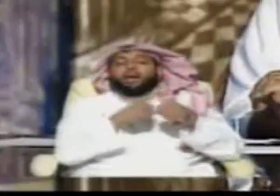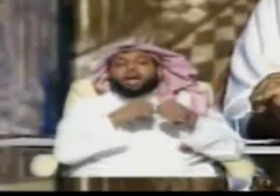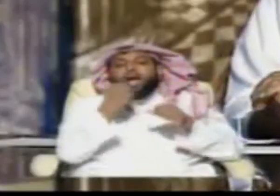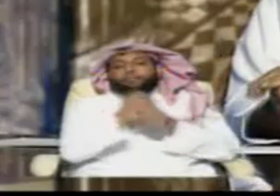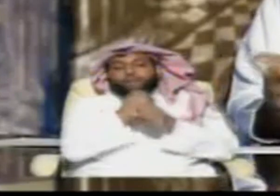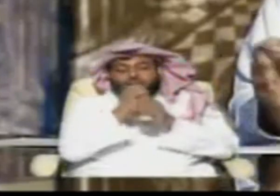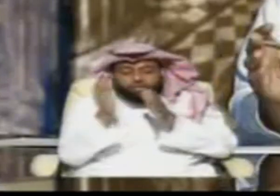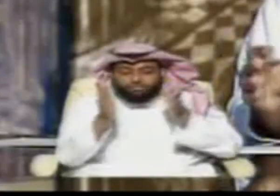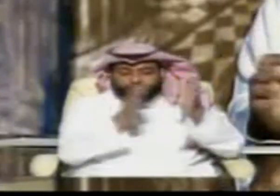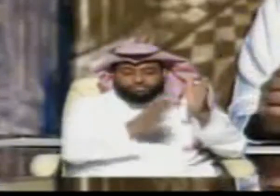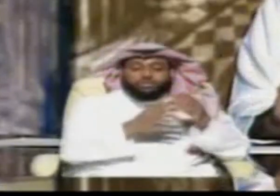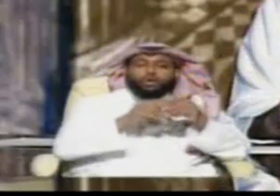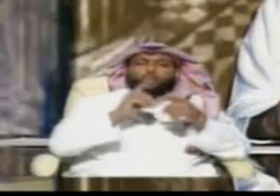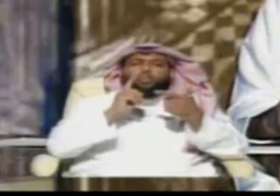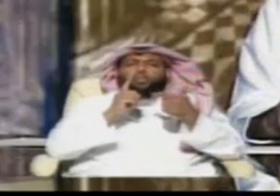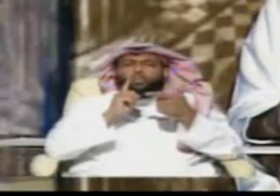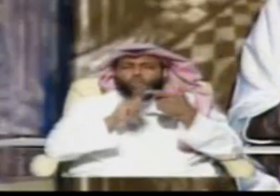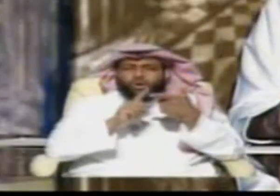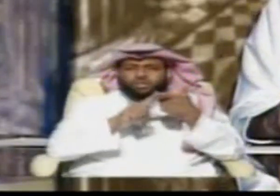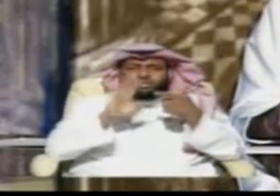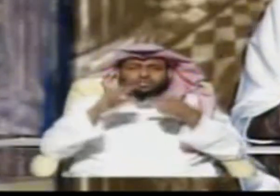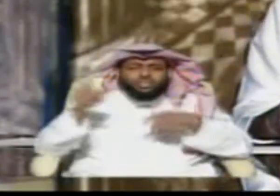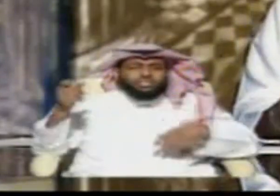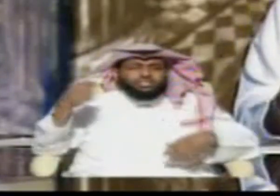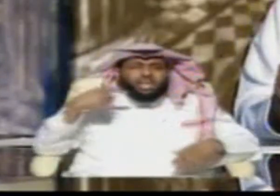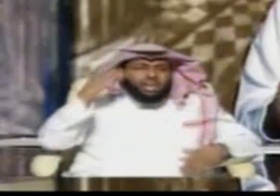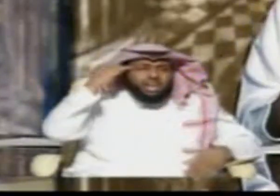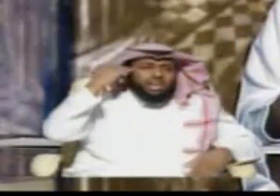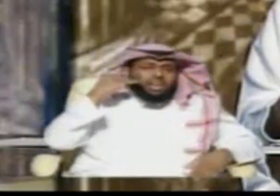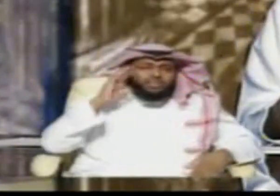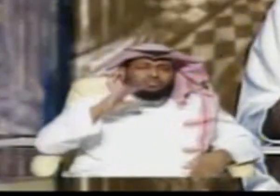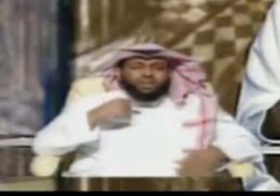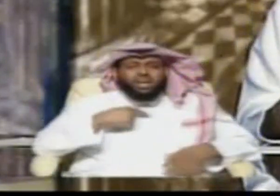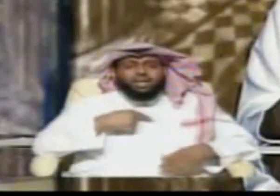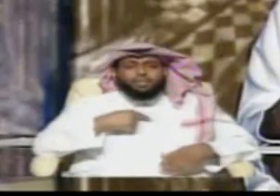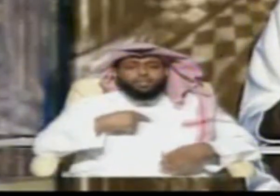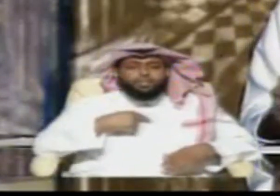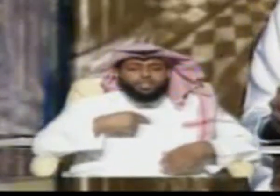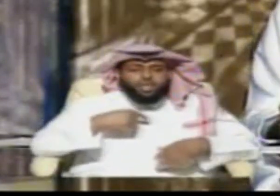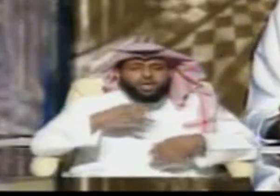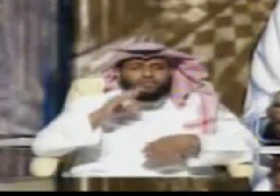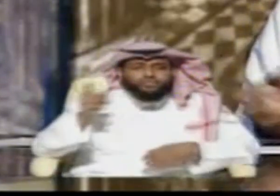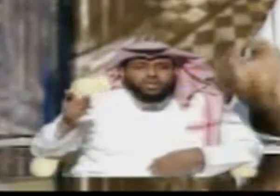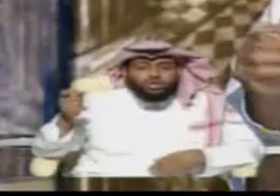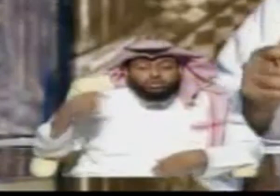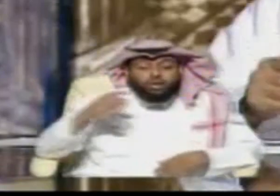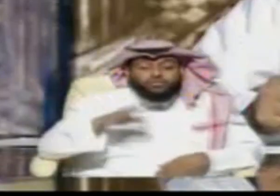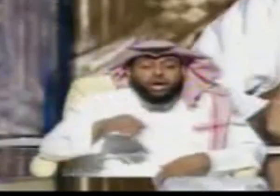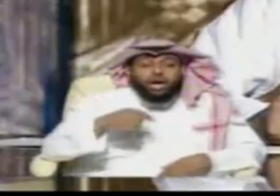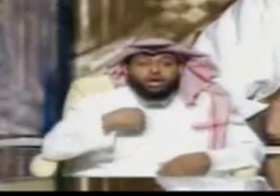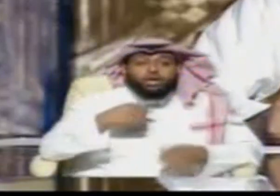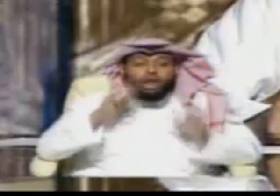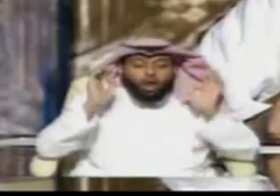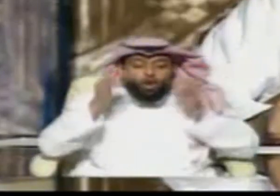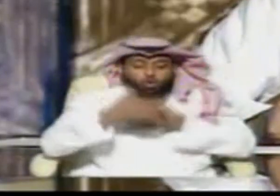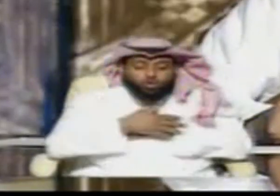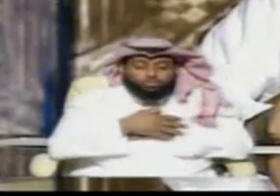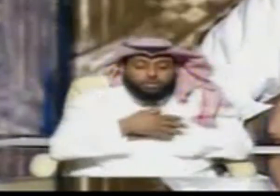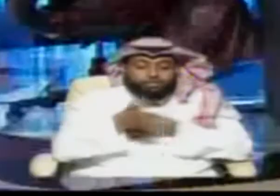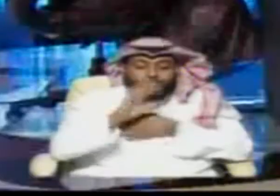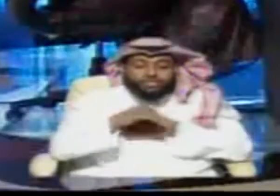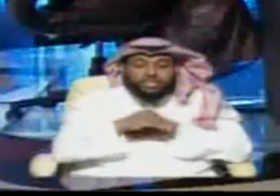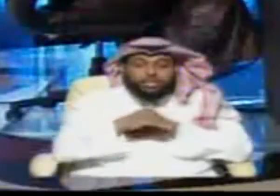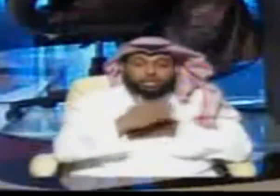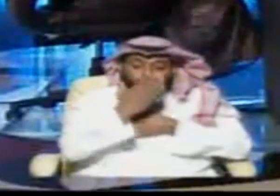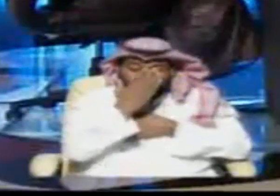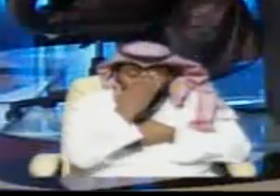نور تقول: إذا نسيت الركوع ونزلت للسجود مباشرة، هل أستمر بالسجود وبالنهاية أسجد السهو، أو أنهض وآتي بالركوع؟